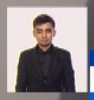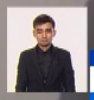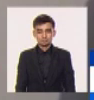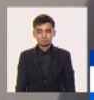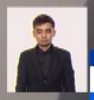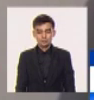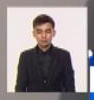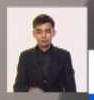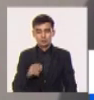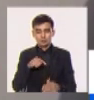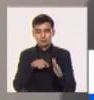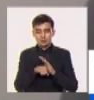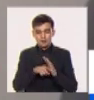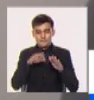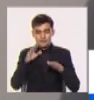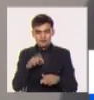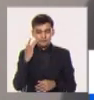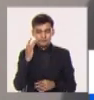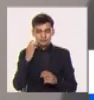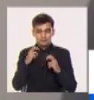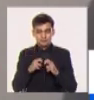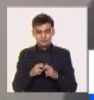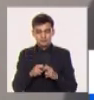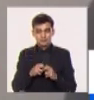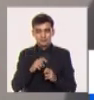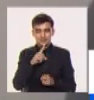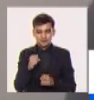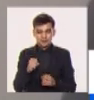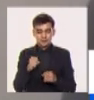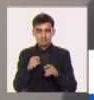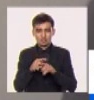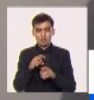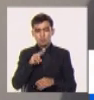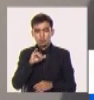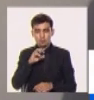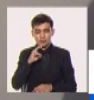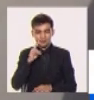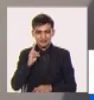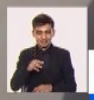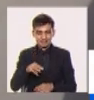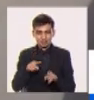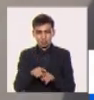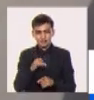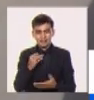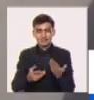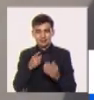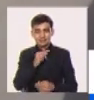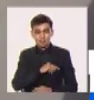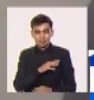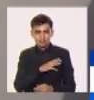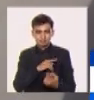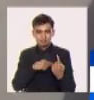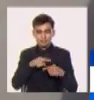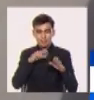Национальный банк постоянно осуществляет контроль и надзор за всеми обменными пунктами. Поэтому если они недостоверно работают на рынке, у них